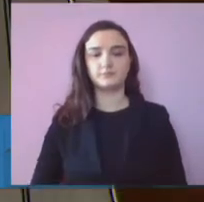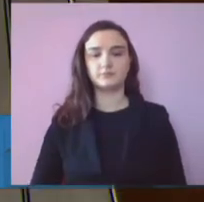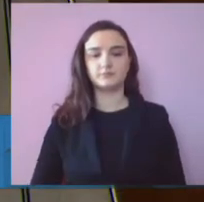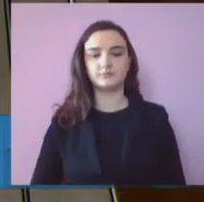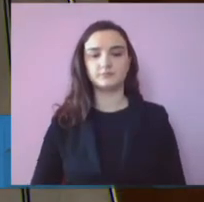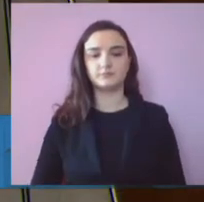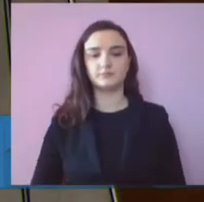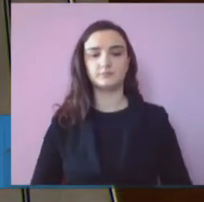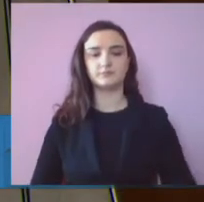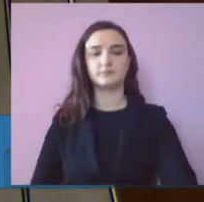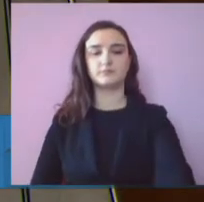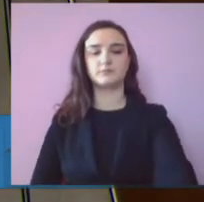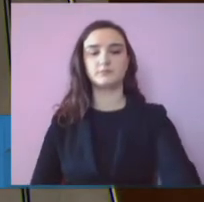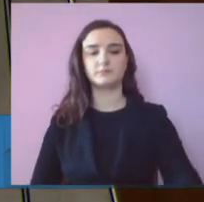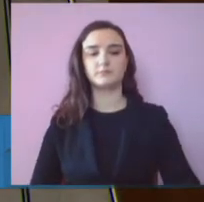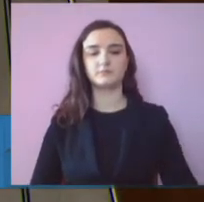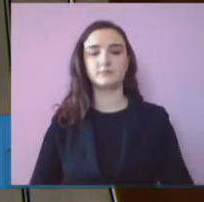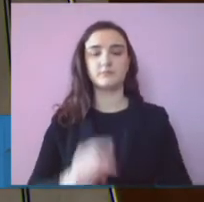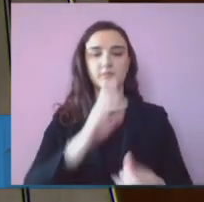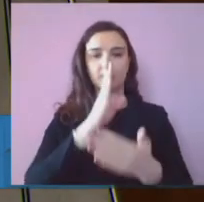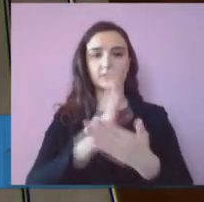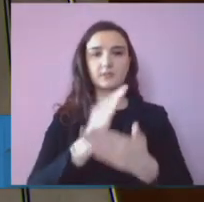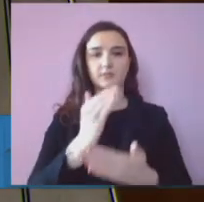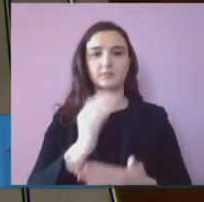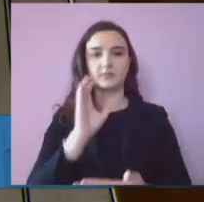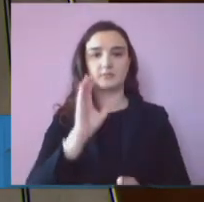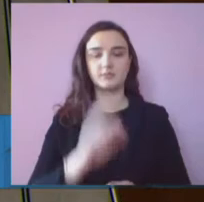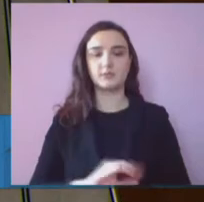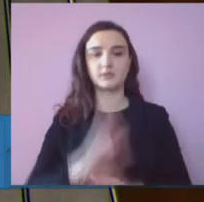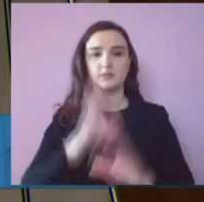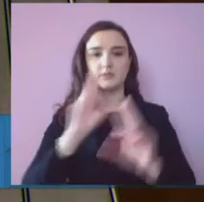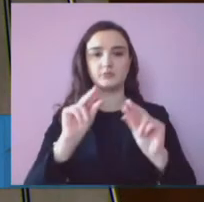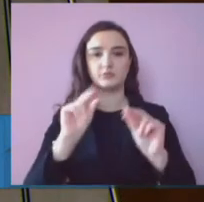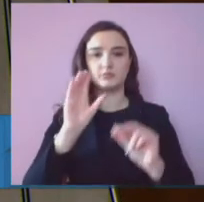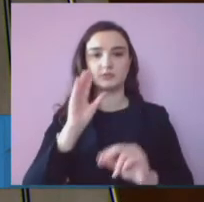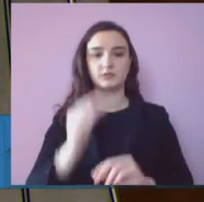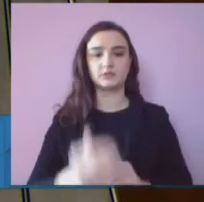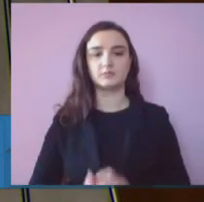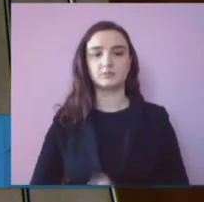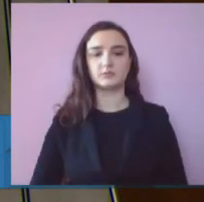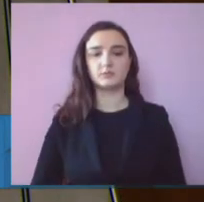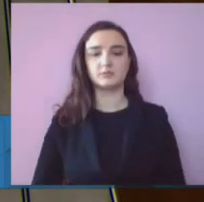მაყურებელი პირდაპირ ეთერში, ბატონ დავით, დილამშვიდობისა გისმენთ.